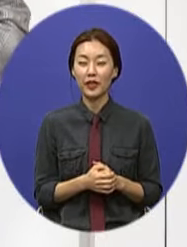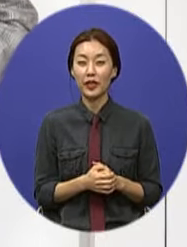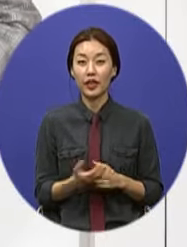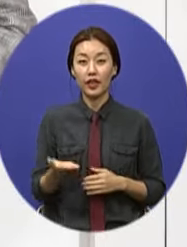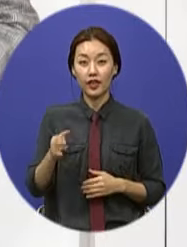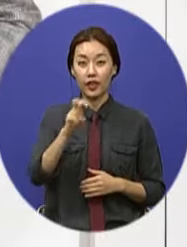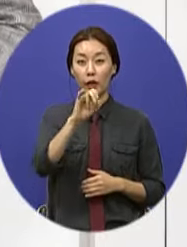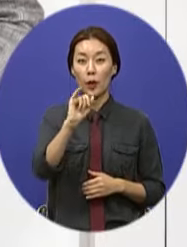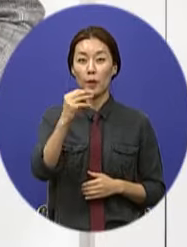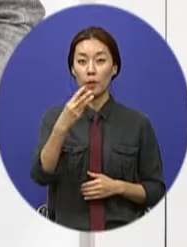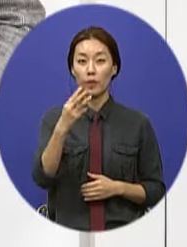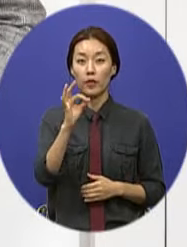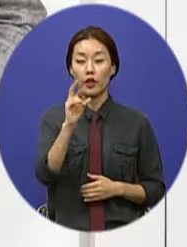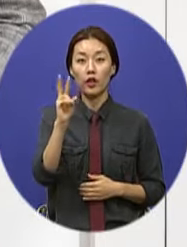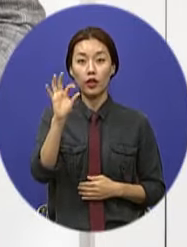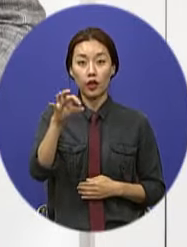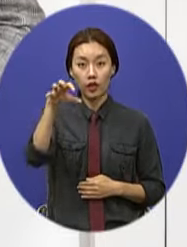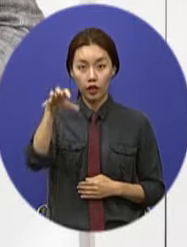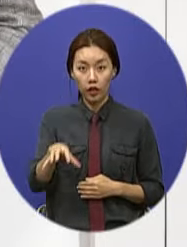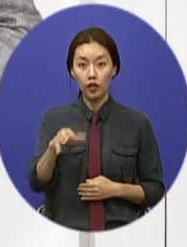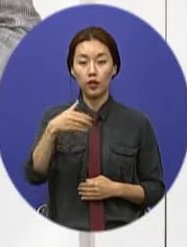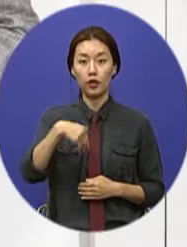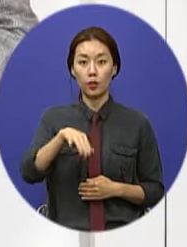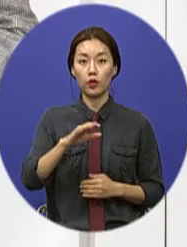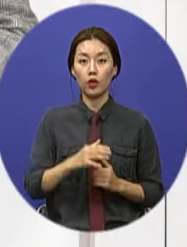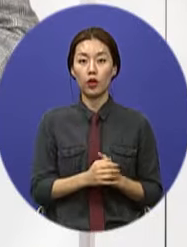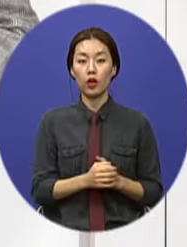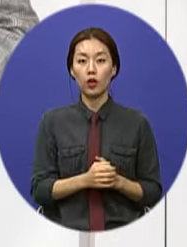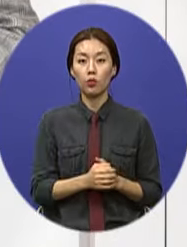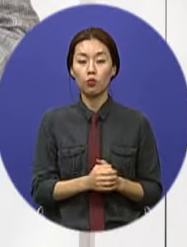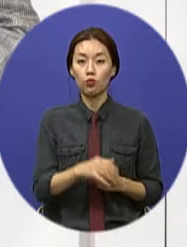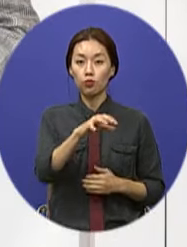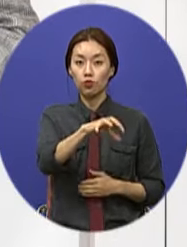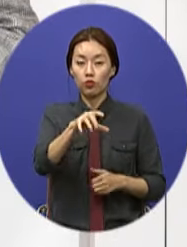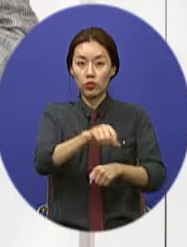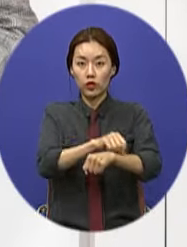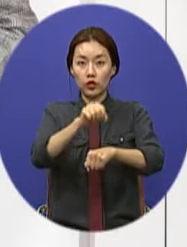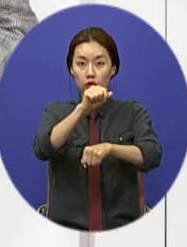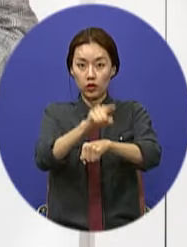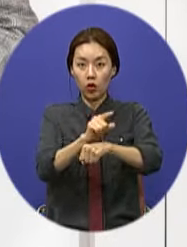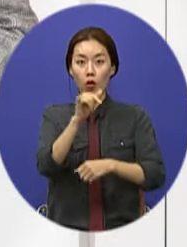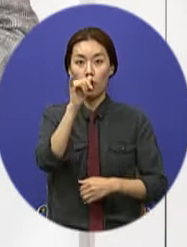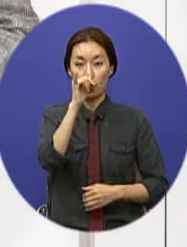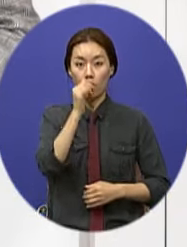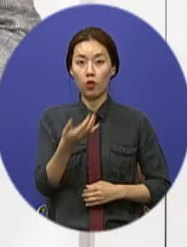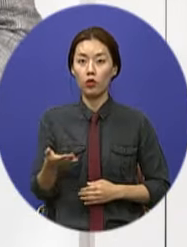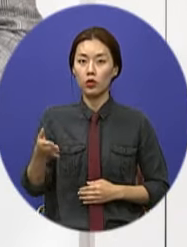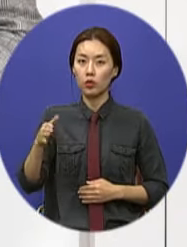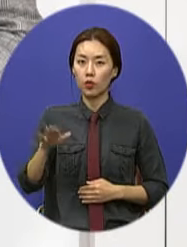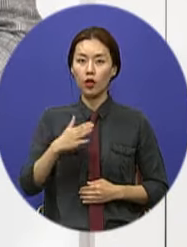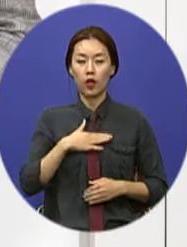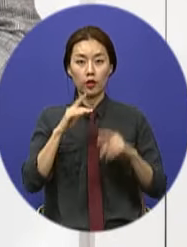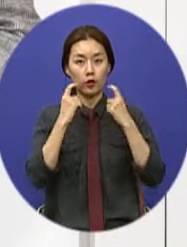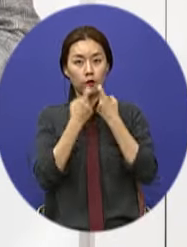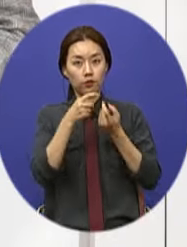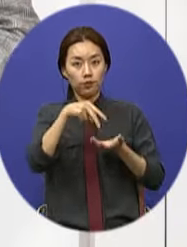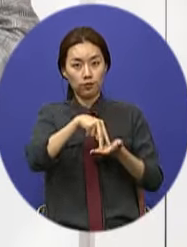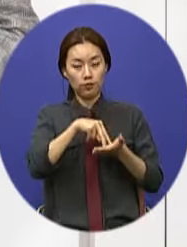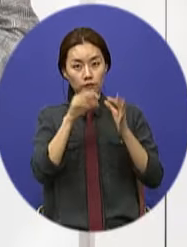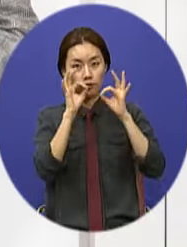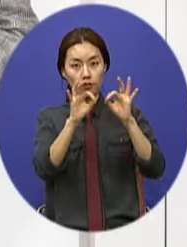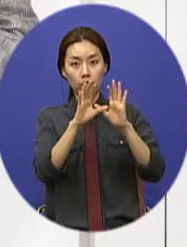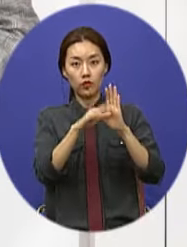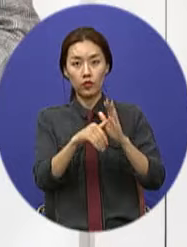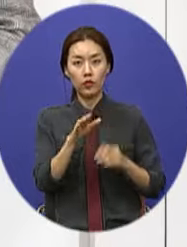근데 밀양에 가면은 네. 뭐 이제 지역마다 다 특색이 있긴 한데 네. 저는 밀양에